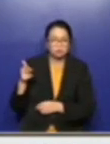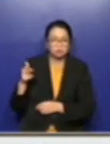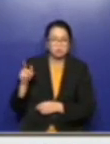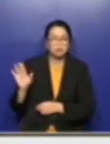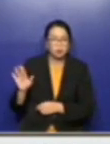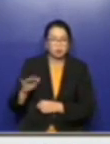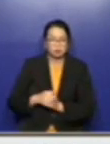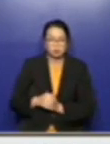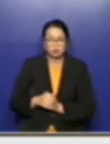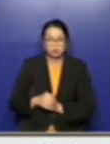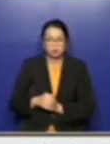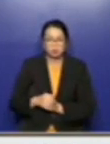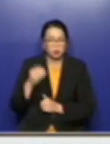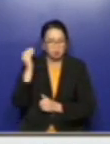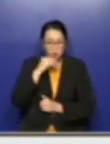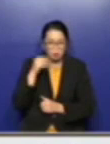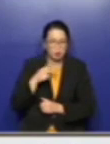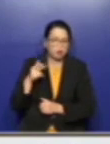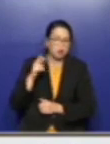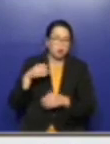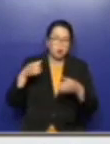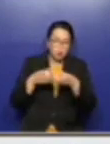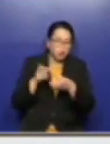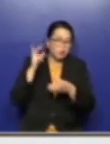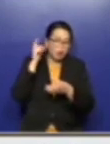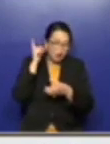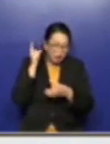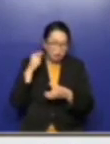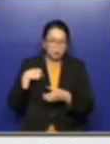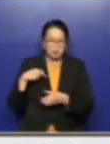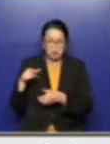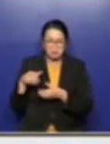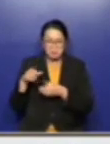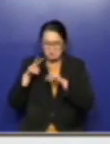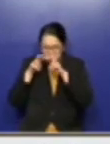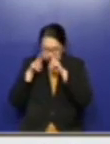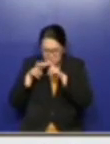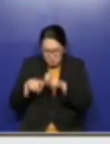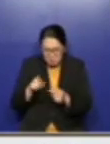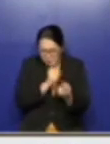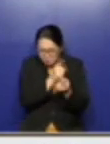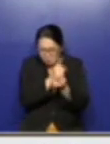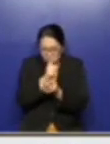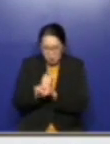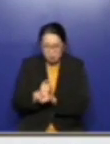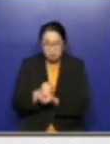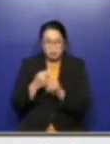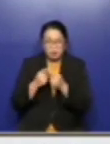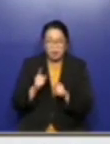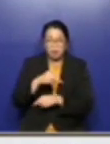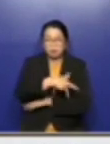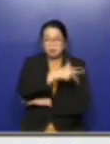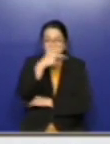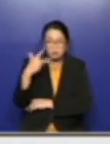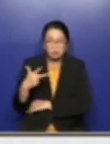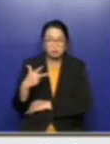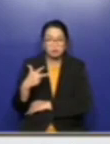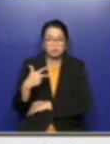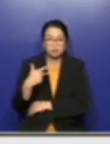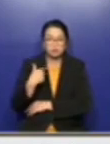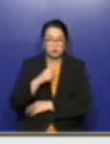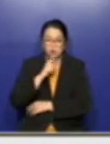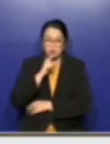มากนะครับท่านประธานครับที่จะเป็นเรื่องของสภาที่จะมาแฉอะไรกันคำถามก็คือว่าไทย PBS ได้แฉอะไรแบบ